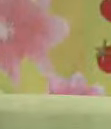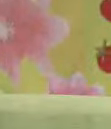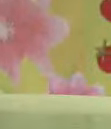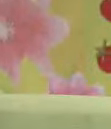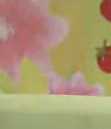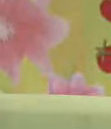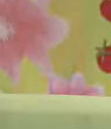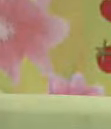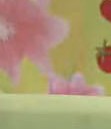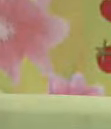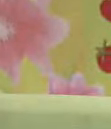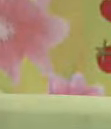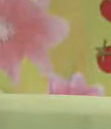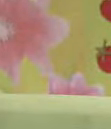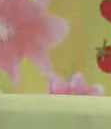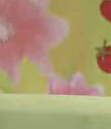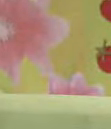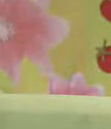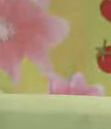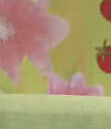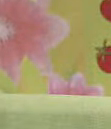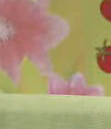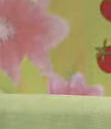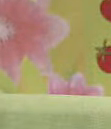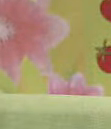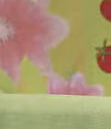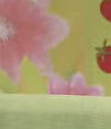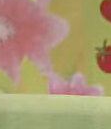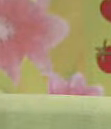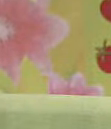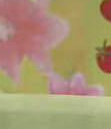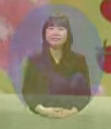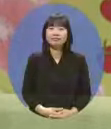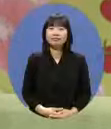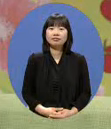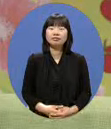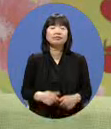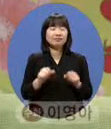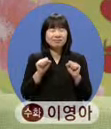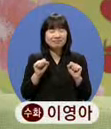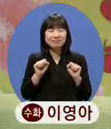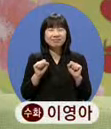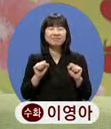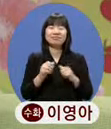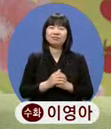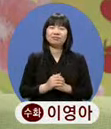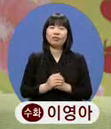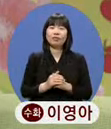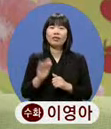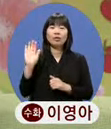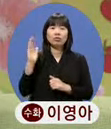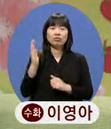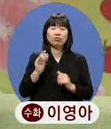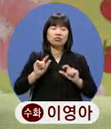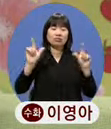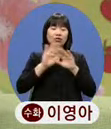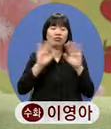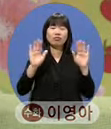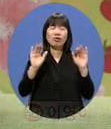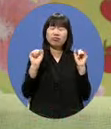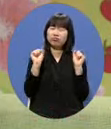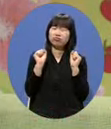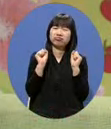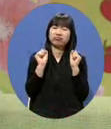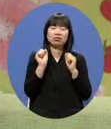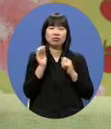지로 부모가 행복한 아이를 만듭니다 안녕하세요 서현이 엄마 최윤이 형입니다 요즘 날씨가 갑자기 쌀쌀해졌습니다 감기 환자들도 주변에 많고요